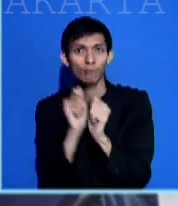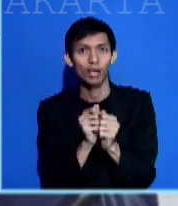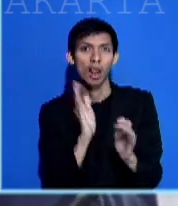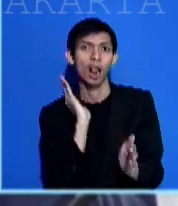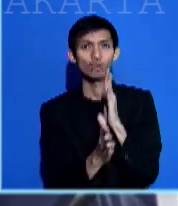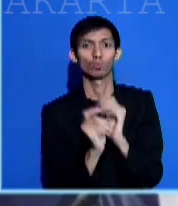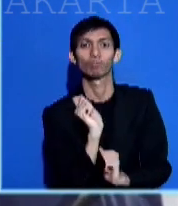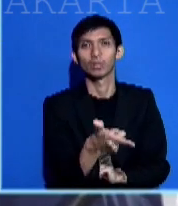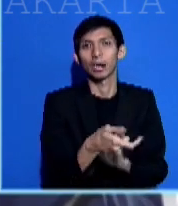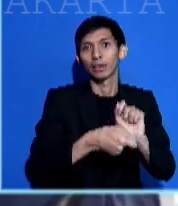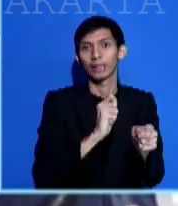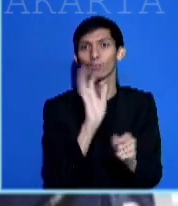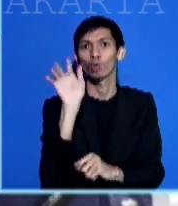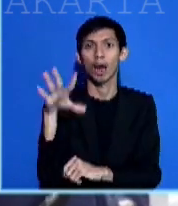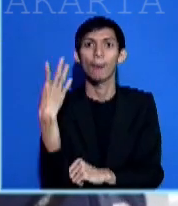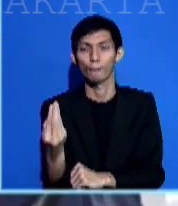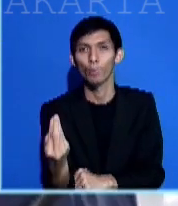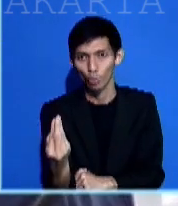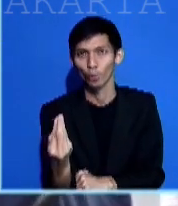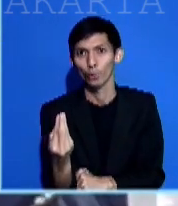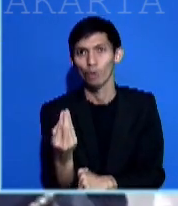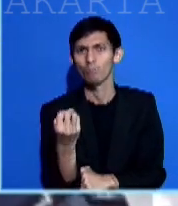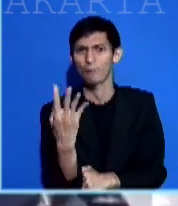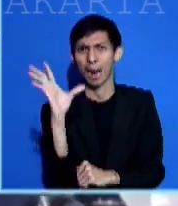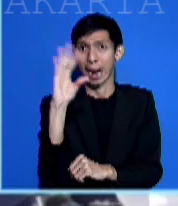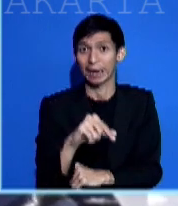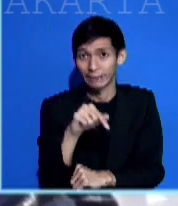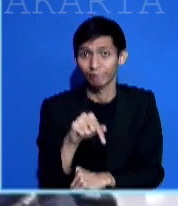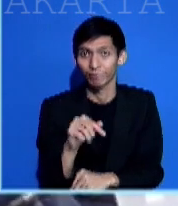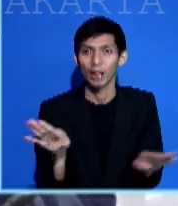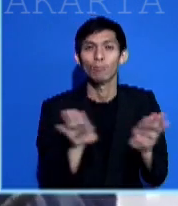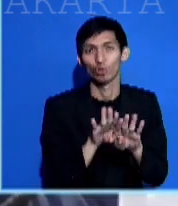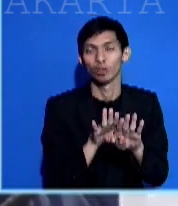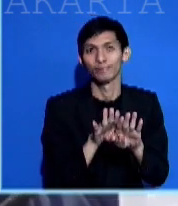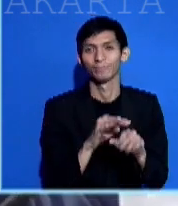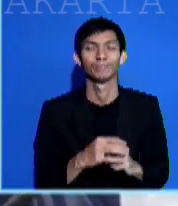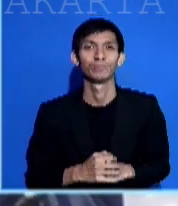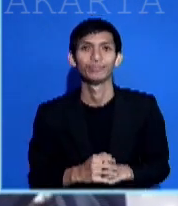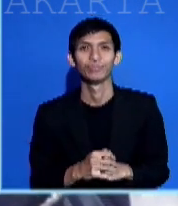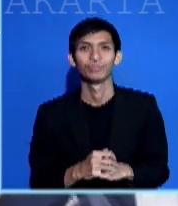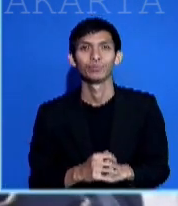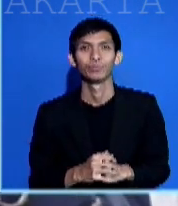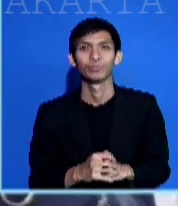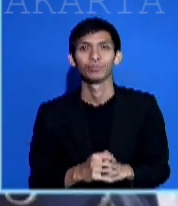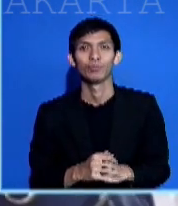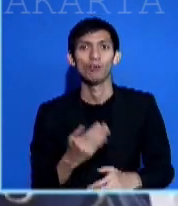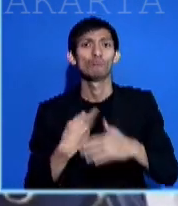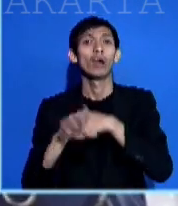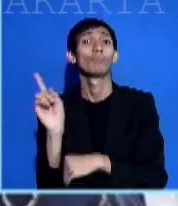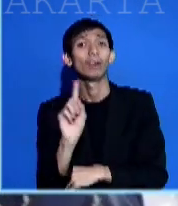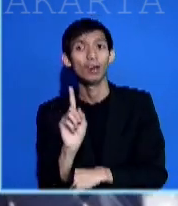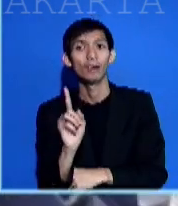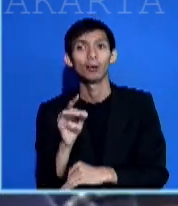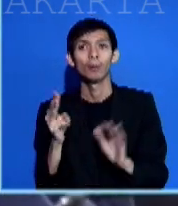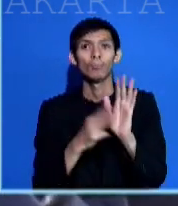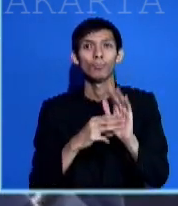pulang kampung. Itu berapa hari rencana, Mas? Sampai dari kamu sampai minggu. Sampai minggu gitu. Iya. Ke mana ini, Mas? Mau ke Magetan. Magetan.